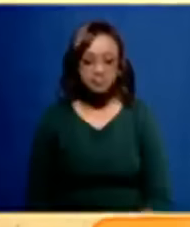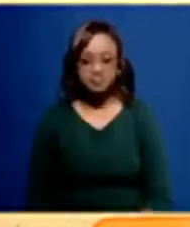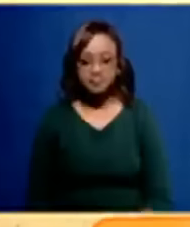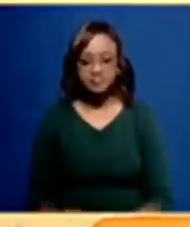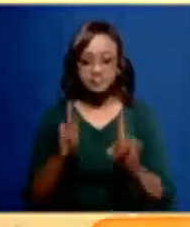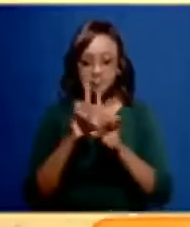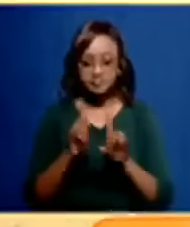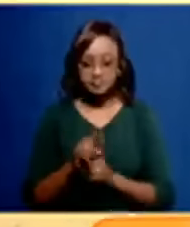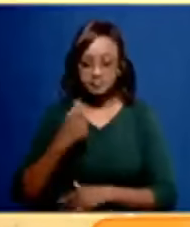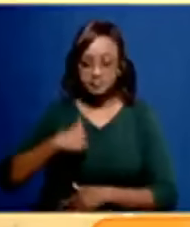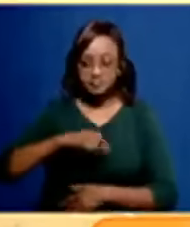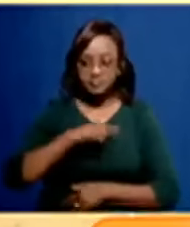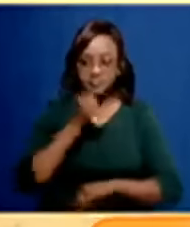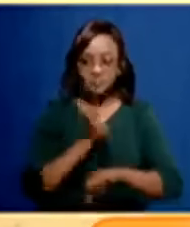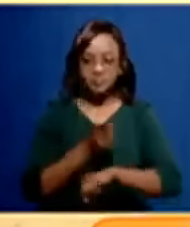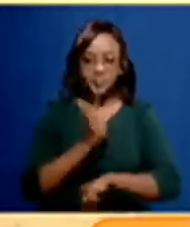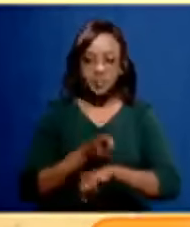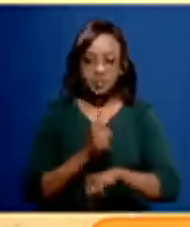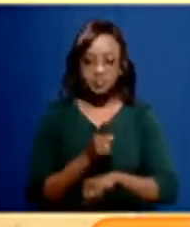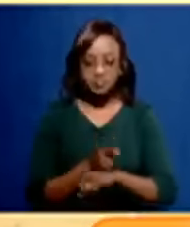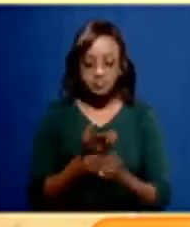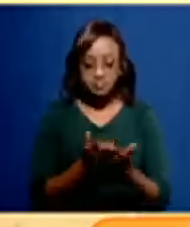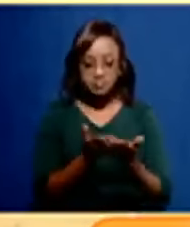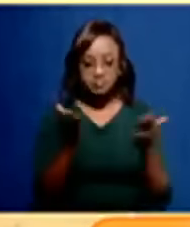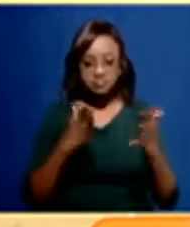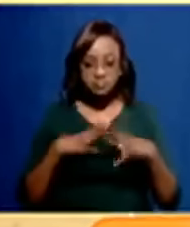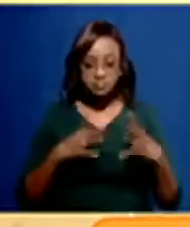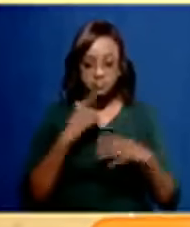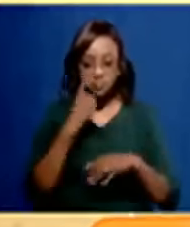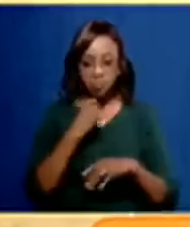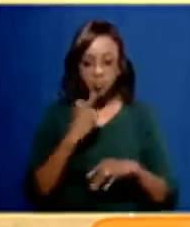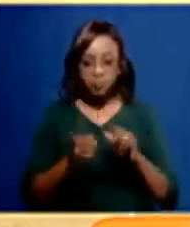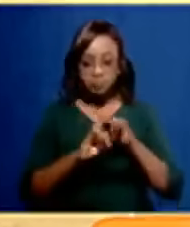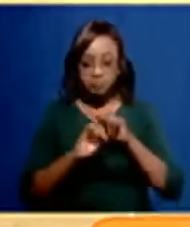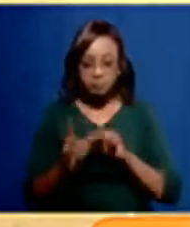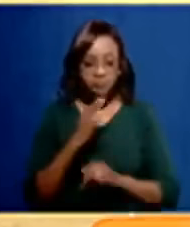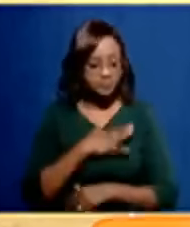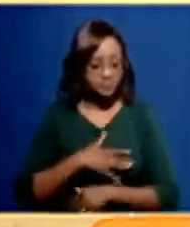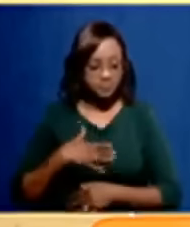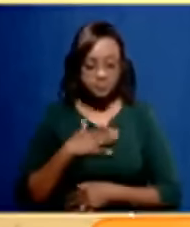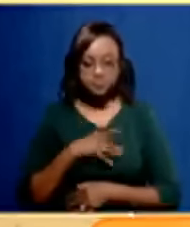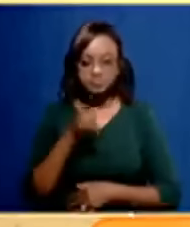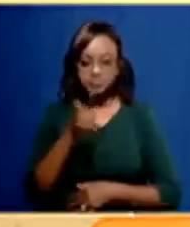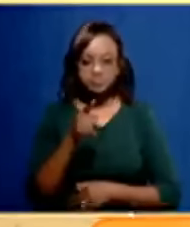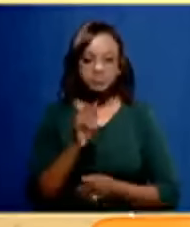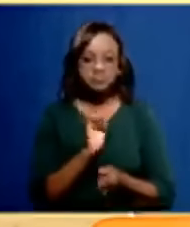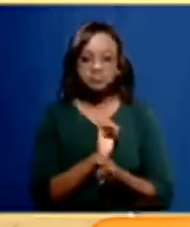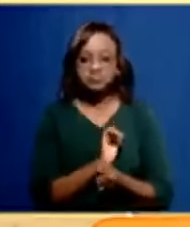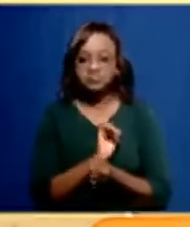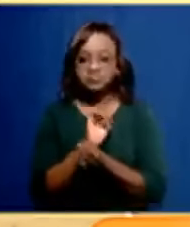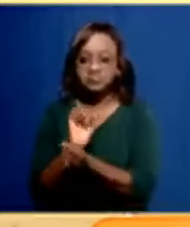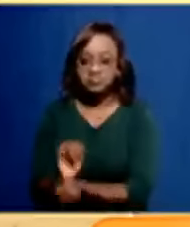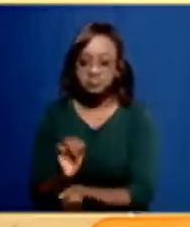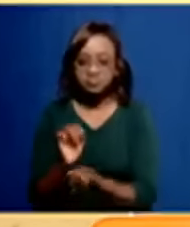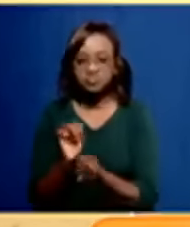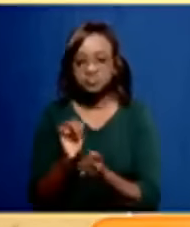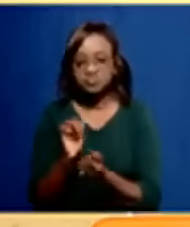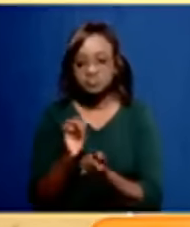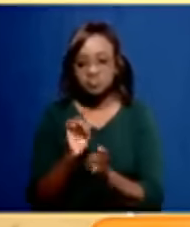send a warning to these people who escaped that please surrender to the authorities.